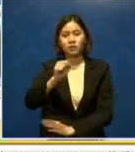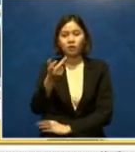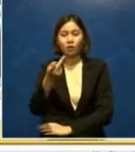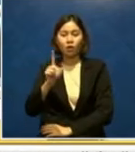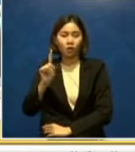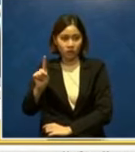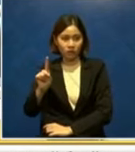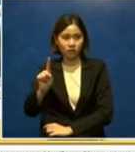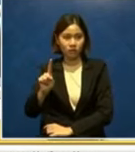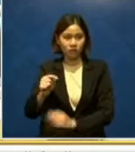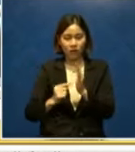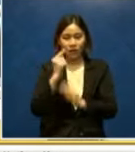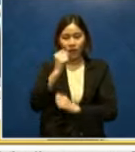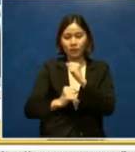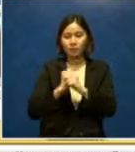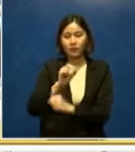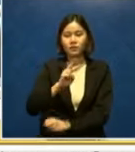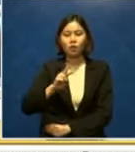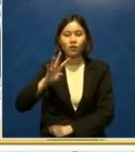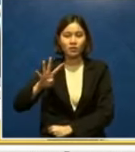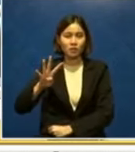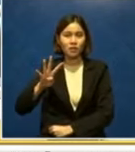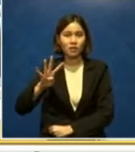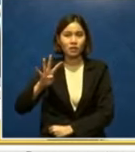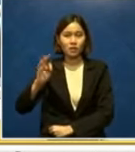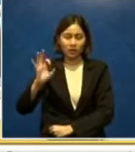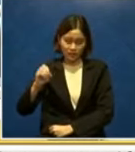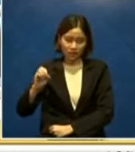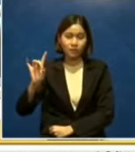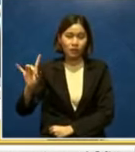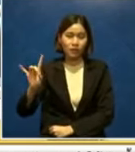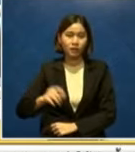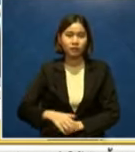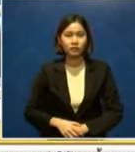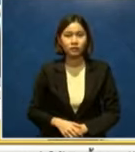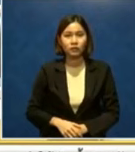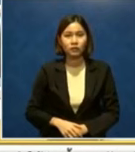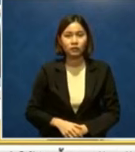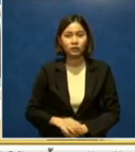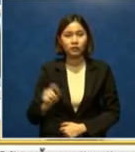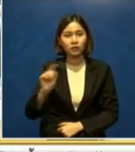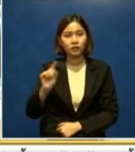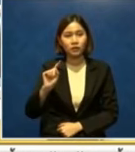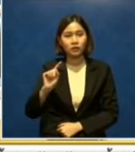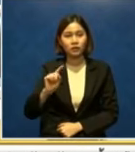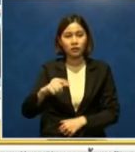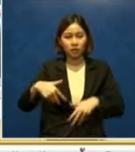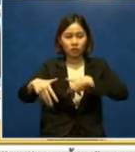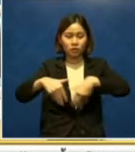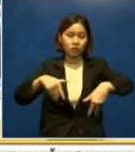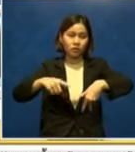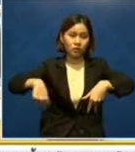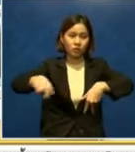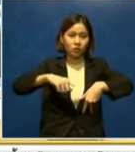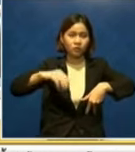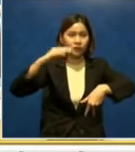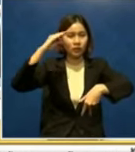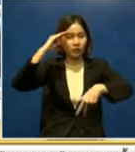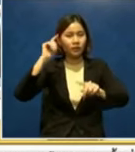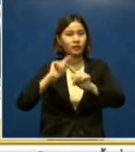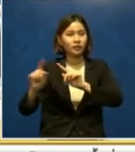ซึ่งออกเมื่อปี2498เนี่ยถูกพี่น้องถูกกอง